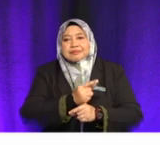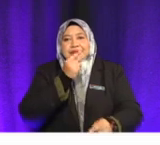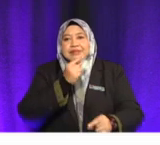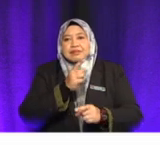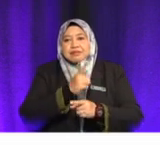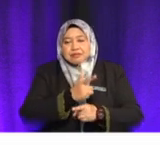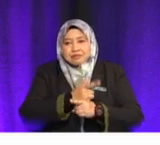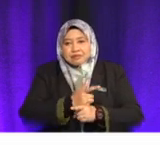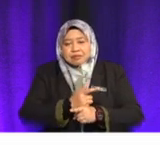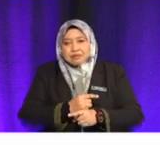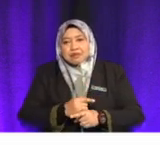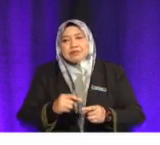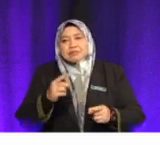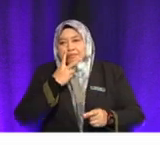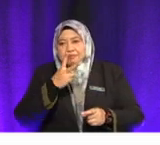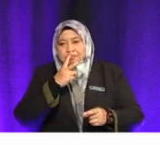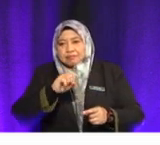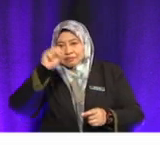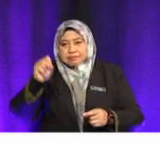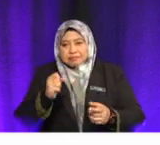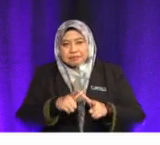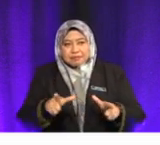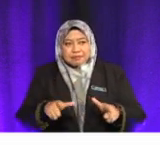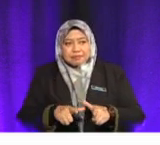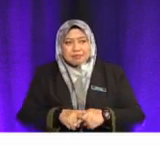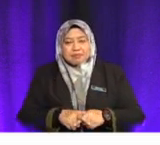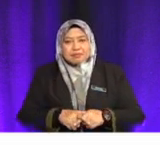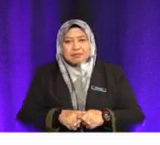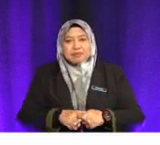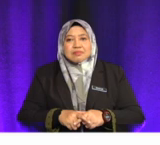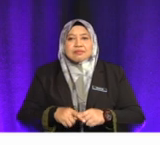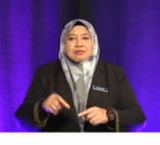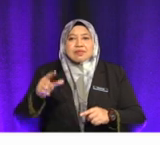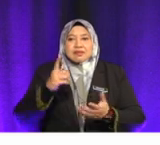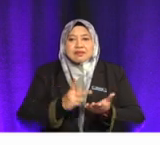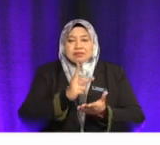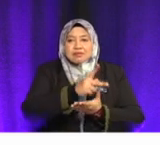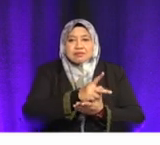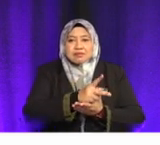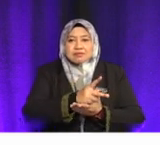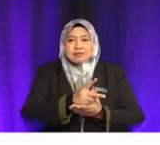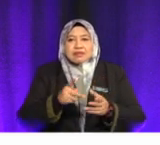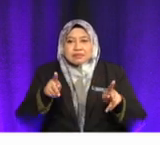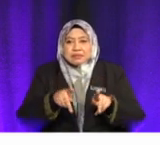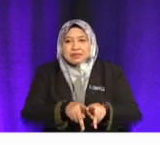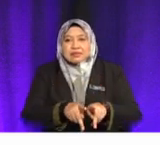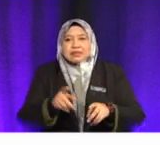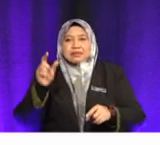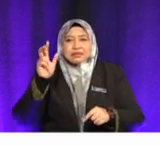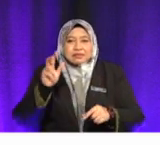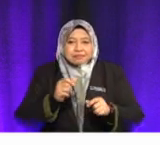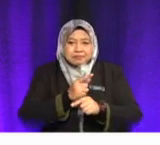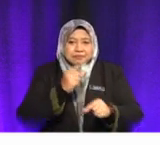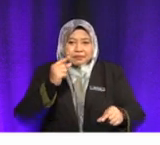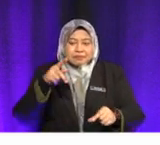bawah oke berikutnya Oke Kenapa ada loket sebagai titik dua adalah sepasang garis yang selalu dengan pi Q dengan